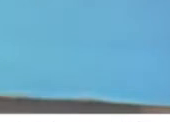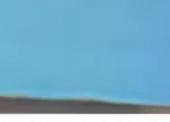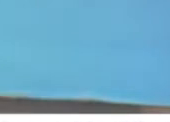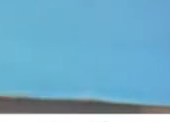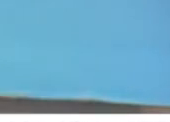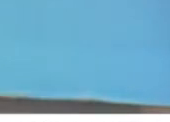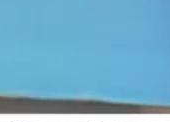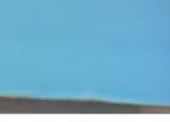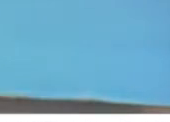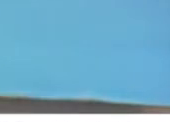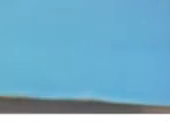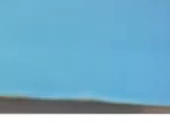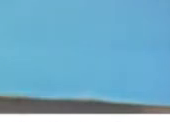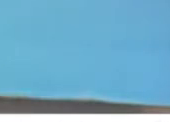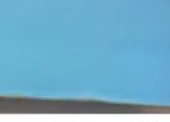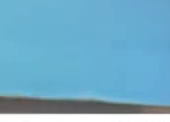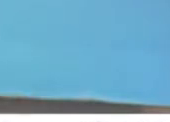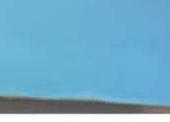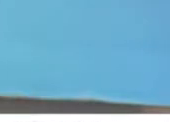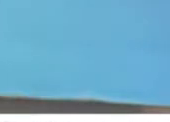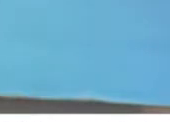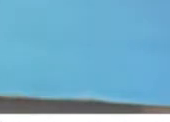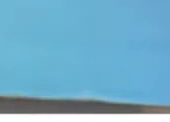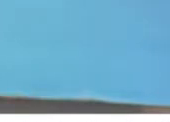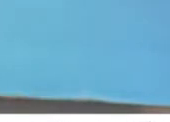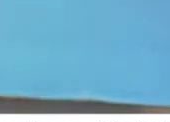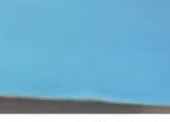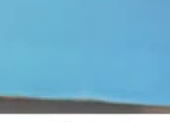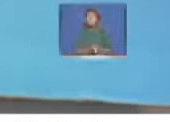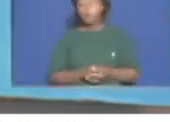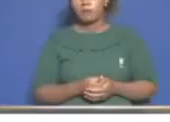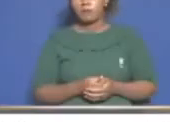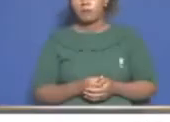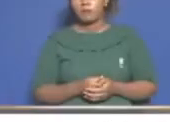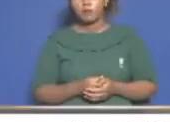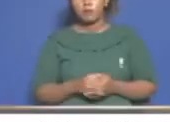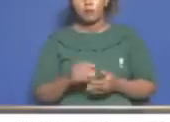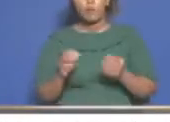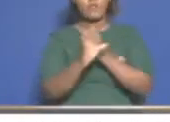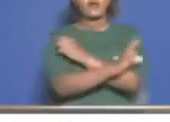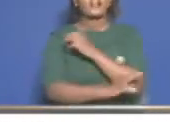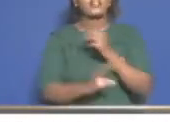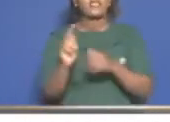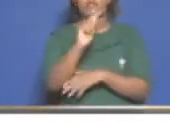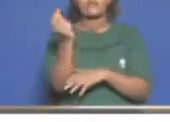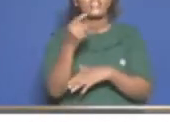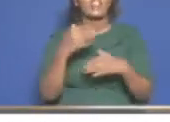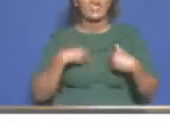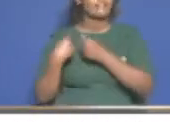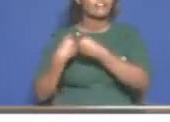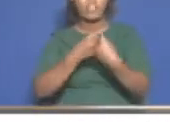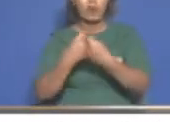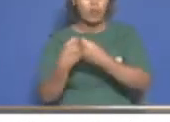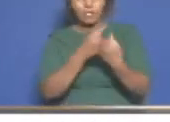mengi ambayo yanaweza kushinda uzamifu wake. Nchi ya Kenya tumekuwa na shida ama changamoto kwa sababu